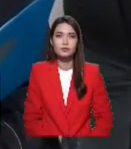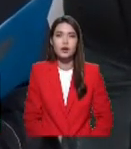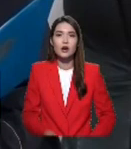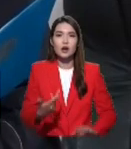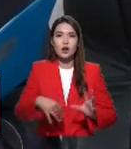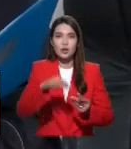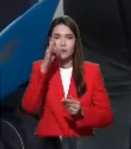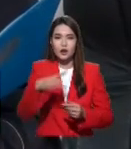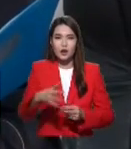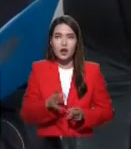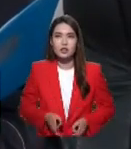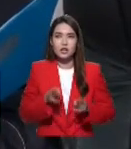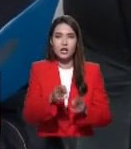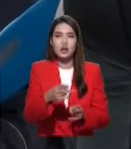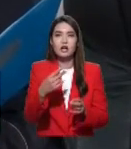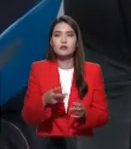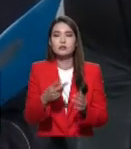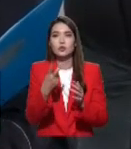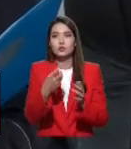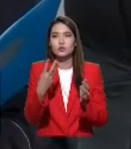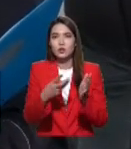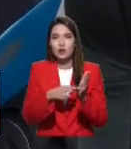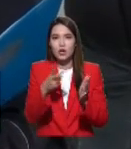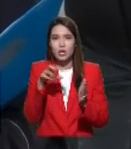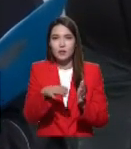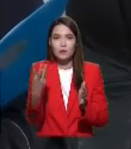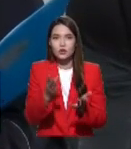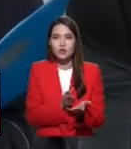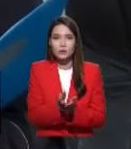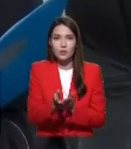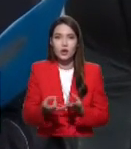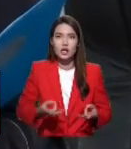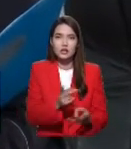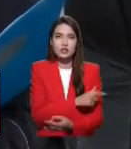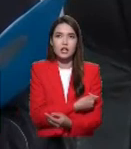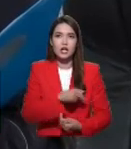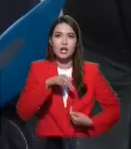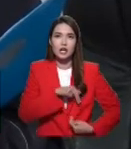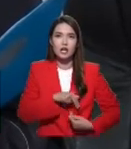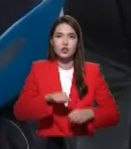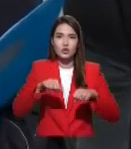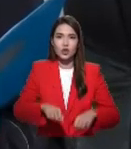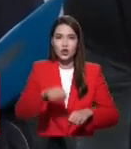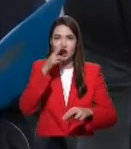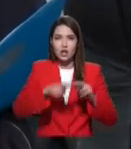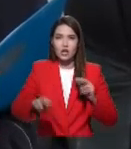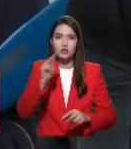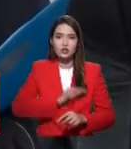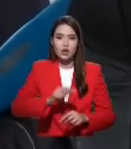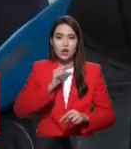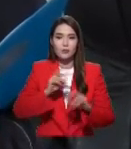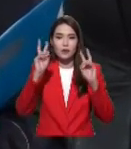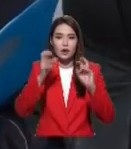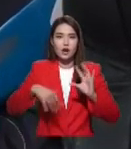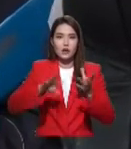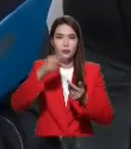кодексінің 317-ші бабы 3-ші бөлігімен кінәлі деп танып, оған 3 жыл мерзімге дәрігерлік қызметпен айналысу құқығынан айыра отырып, 2 жыл 6 ай мерзімге